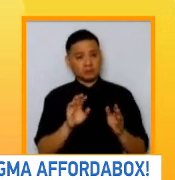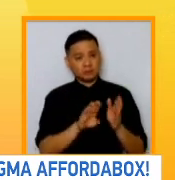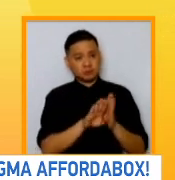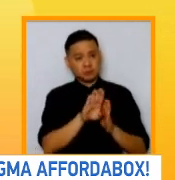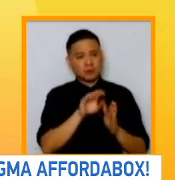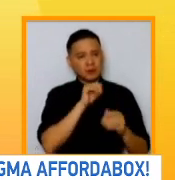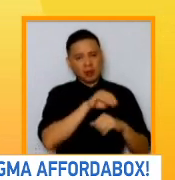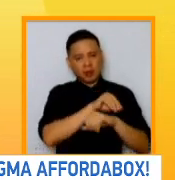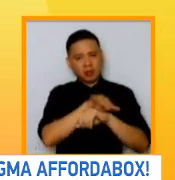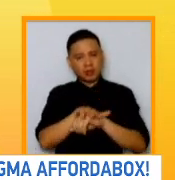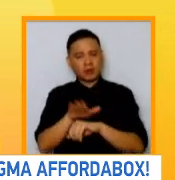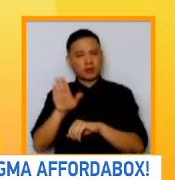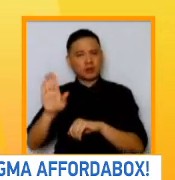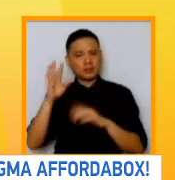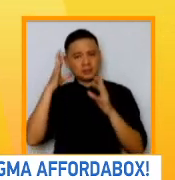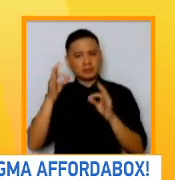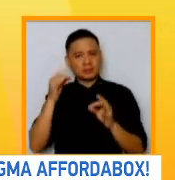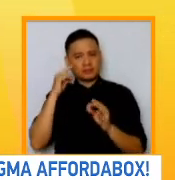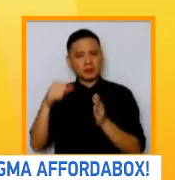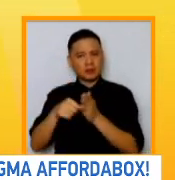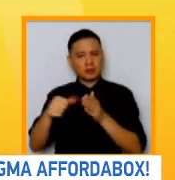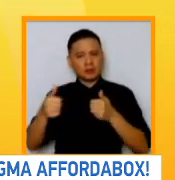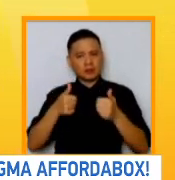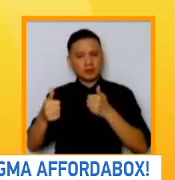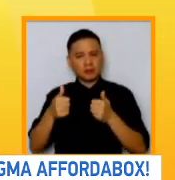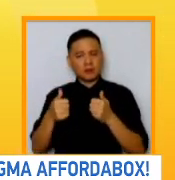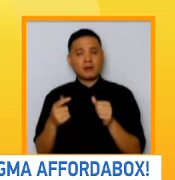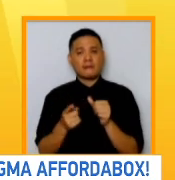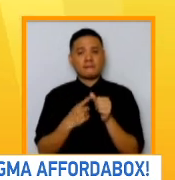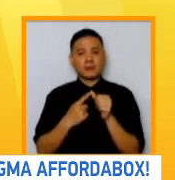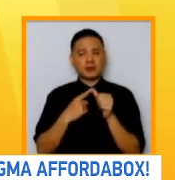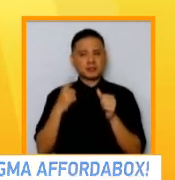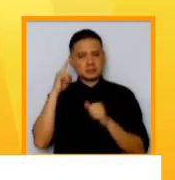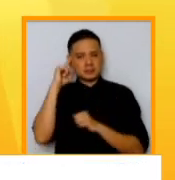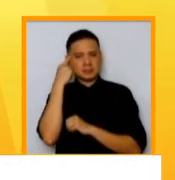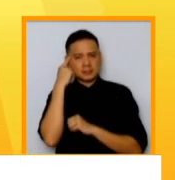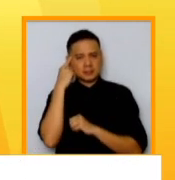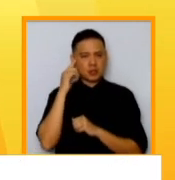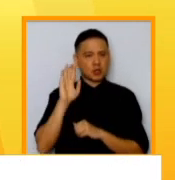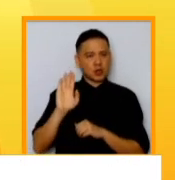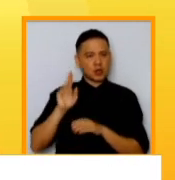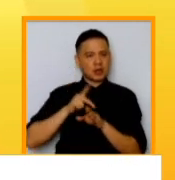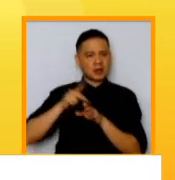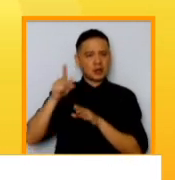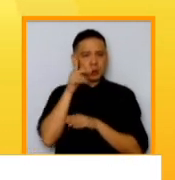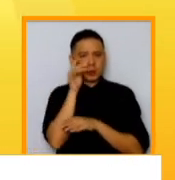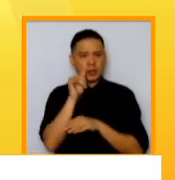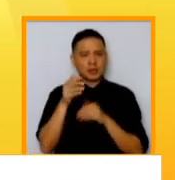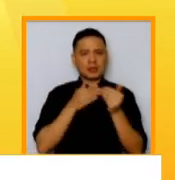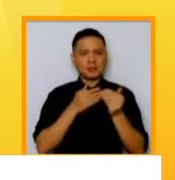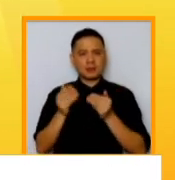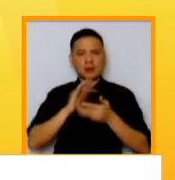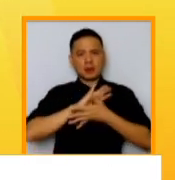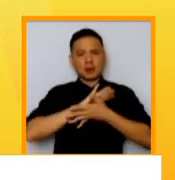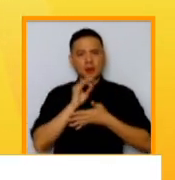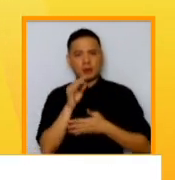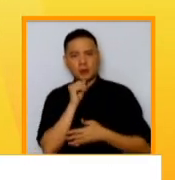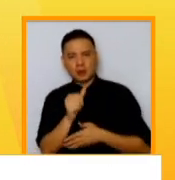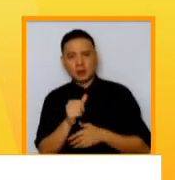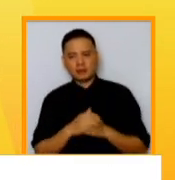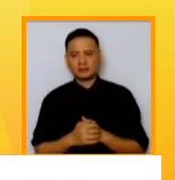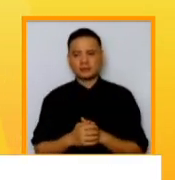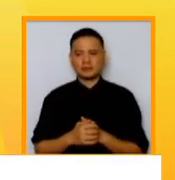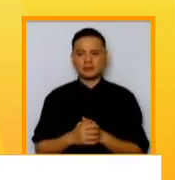niyang magdesisyon kaunay ng kanyang karera sa politika, may pandemic man o wala. Nagahain naman daw siya ng leave of absence tuwing umaalis